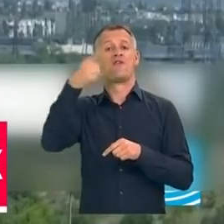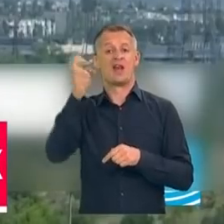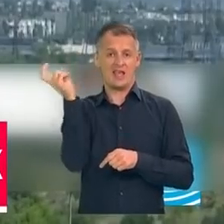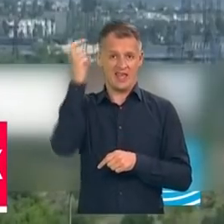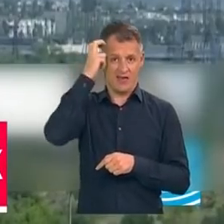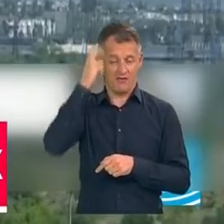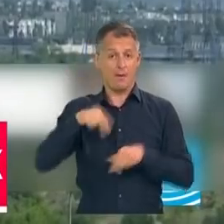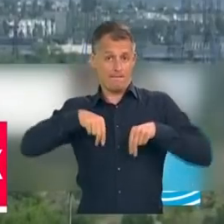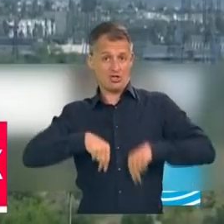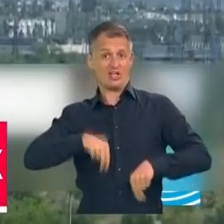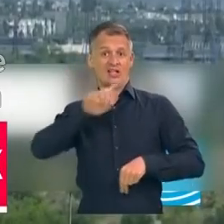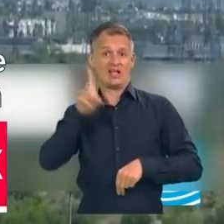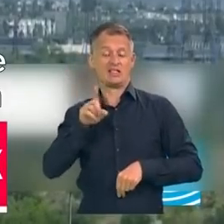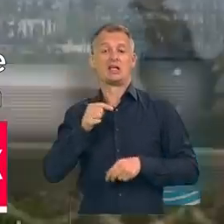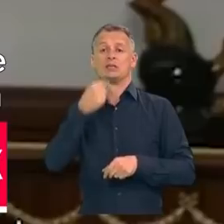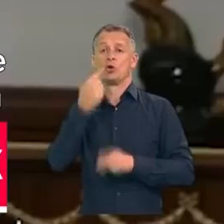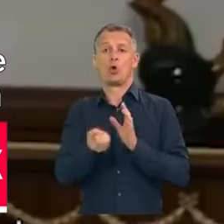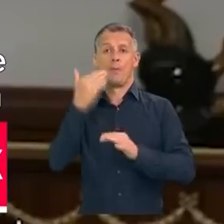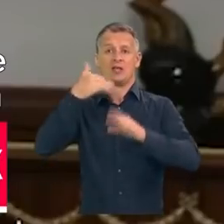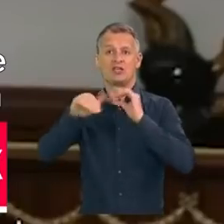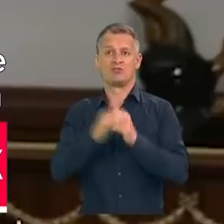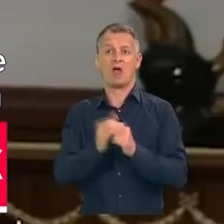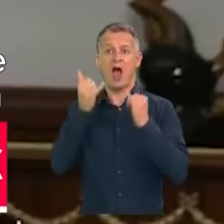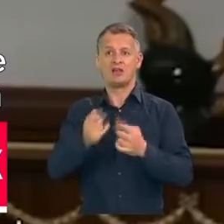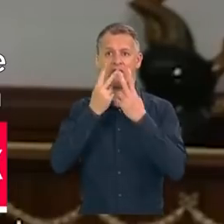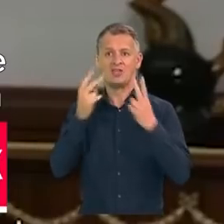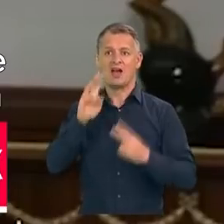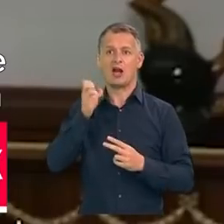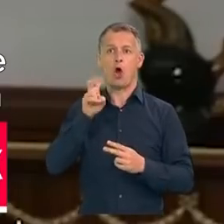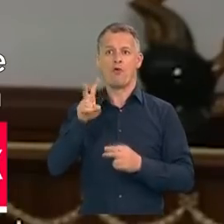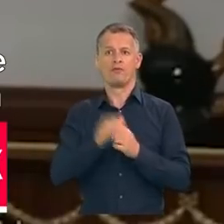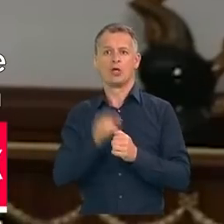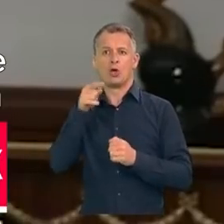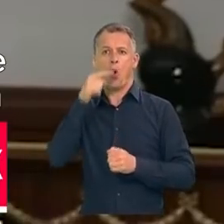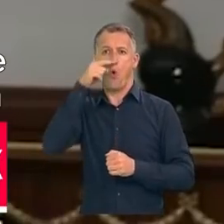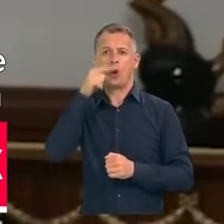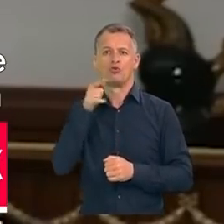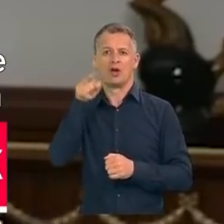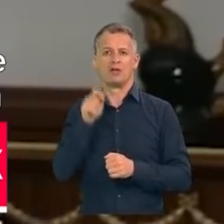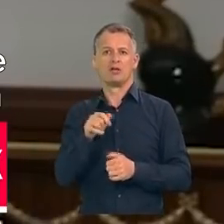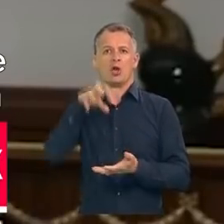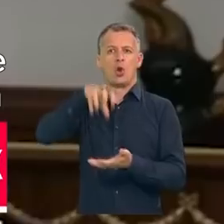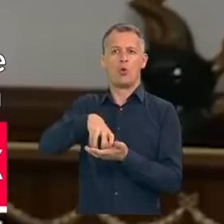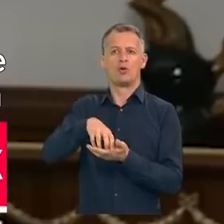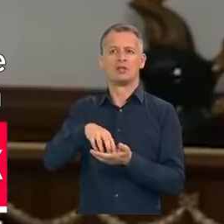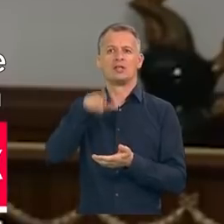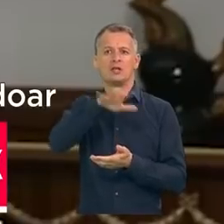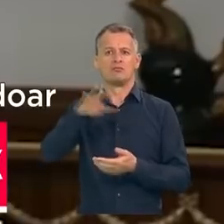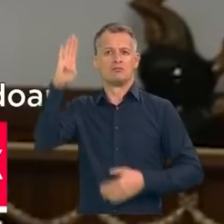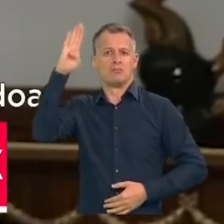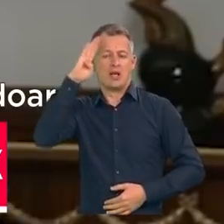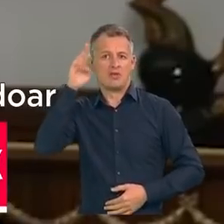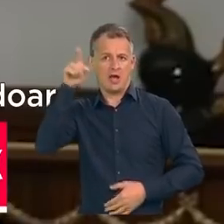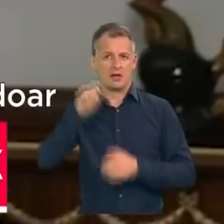a transmis un nou mesaj. Сьогодні я відвідав Харків, і саме місто, і передові позиції наших військових